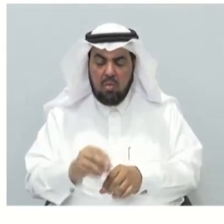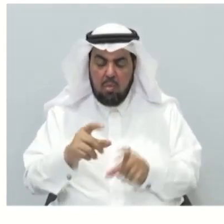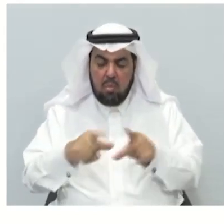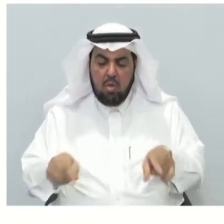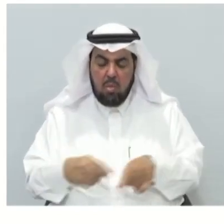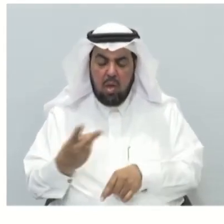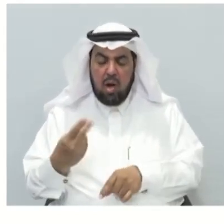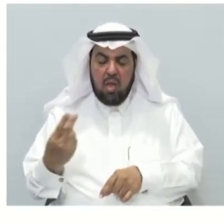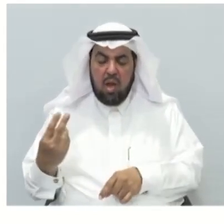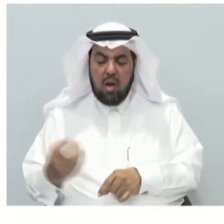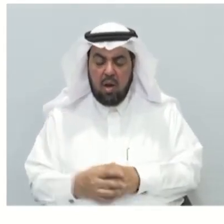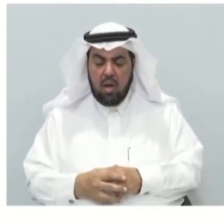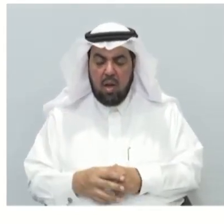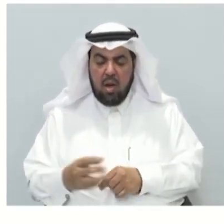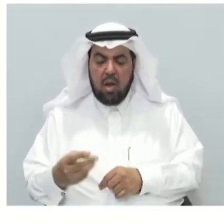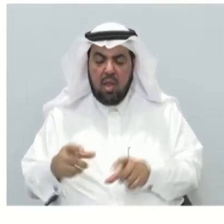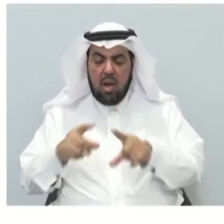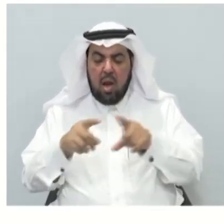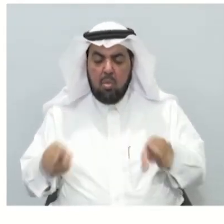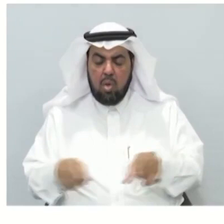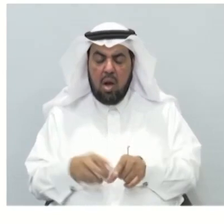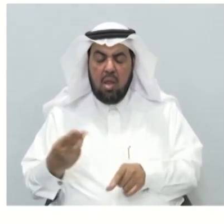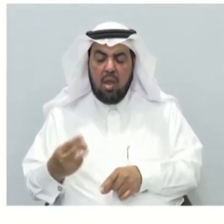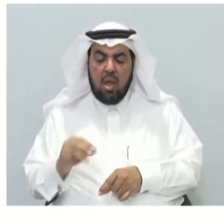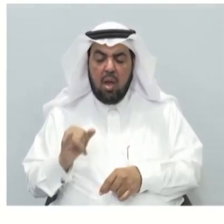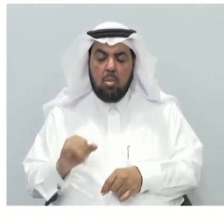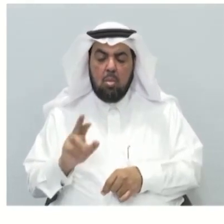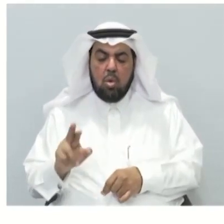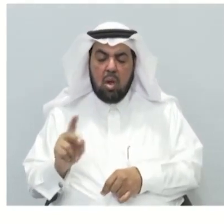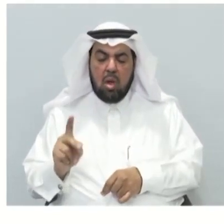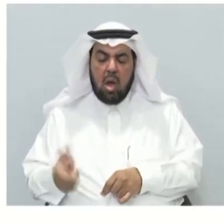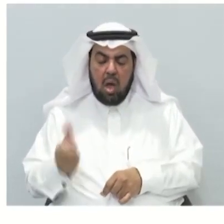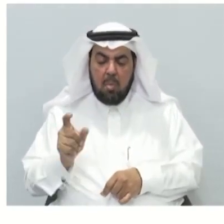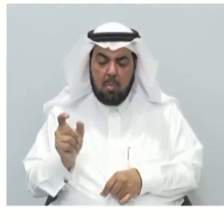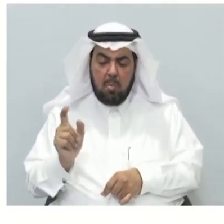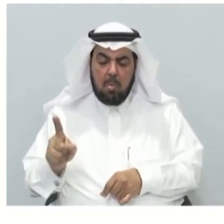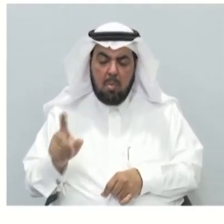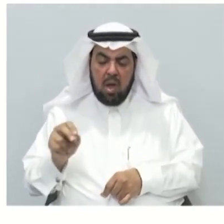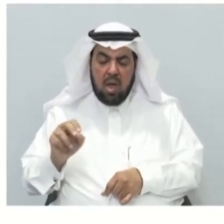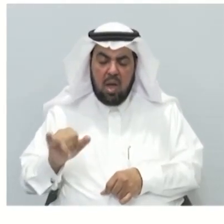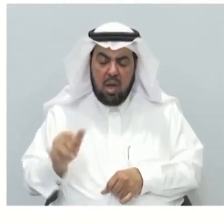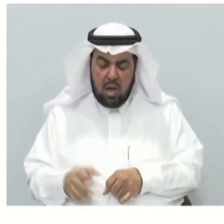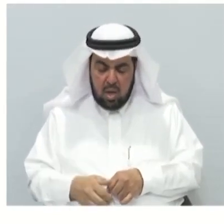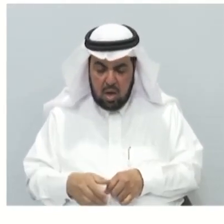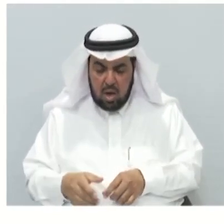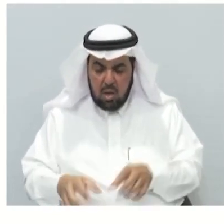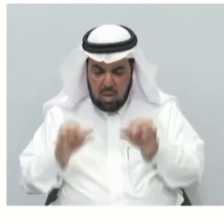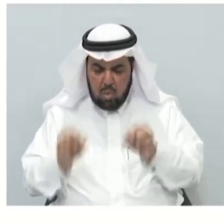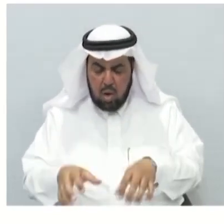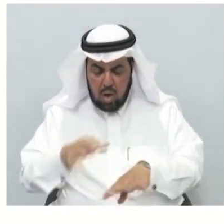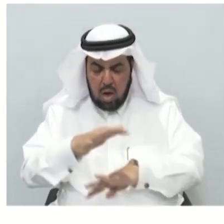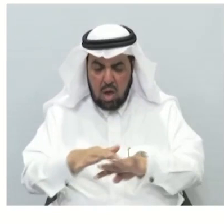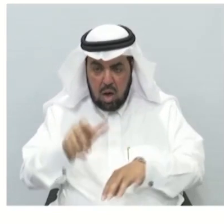مثلثين اذا المثلثين متطابقين تعالوا نفصل هذا الحل ببرهان ذا عمودين البرهان طبعا من